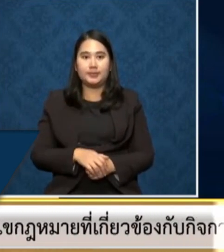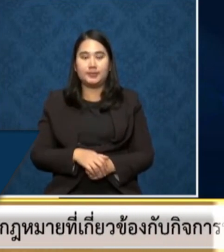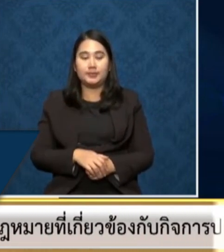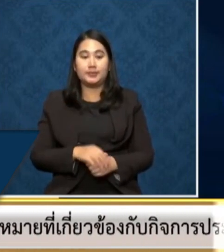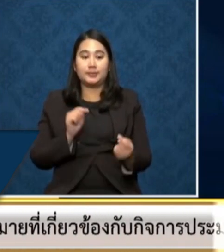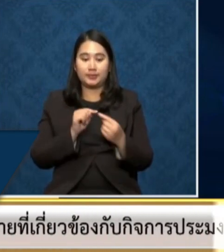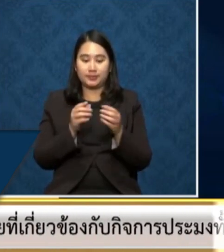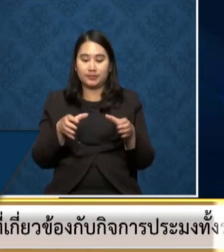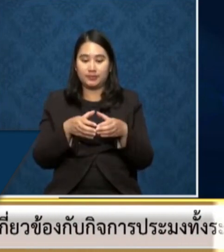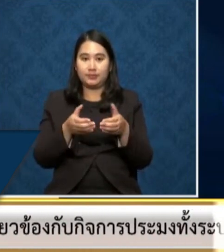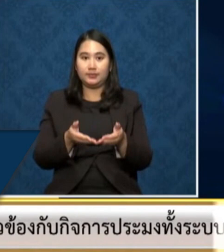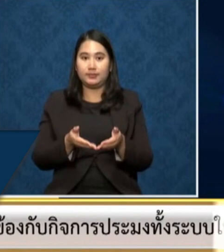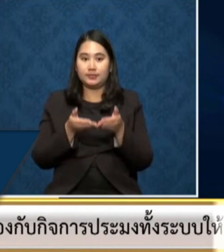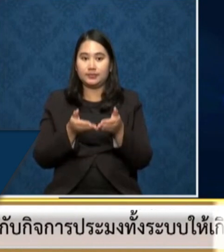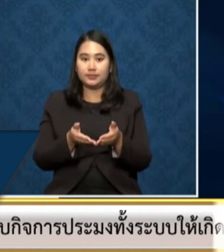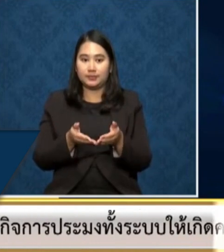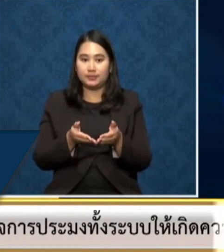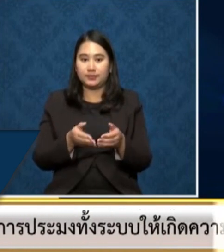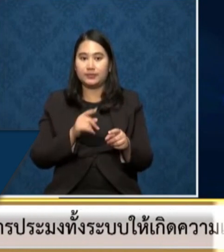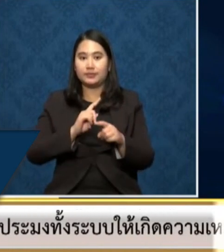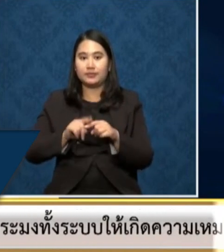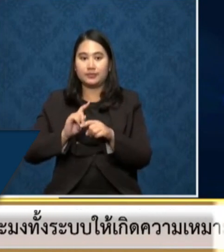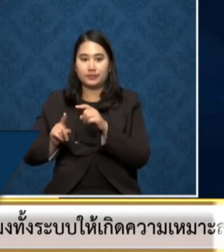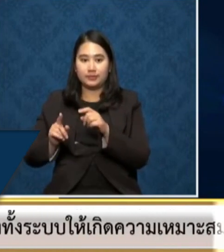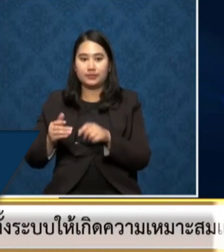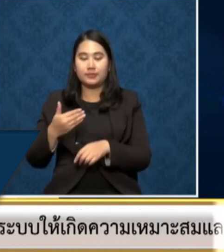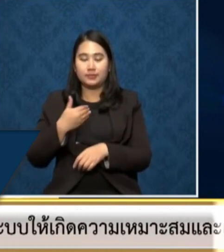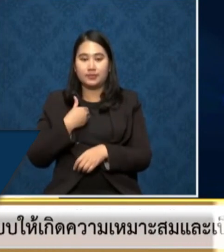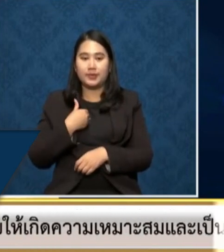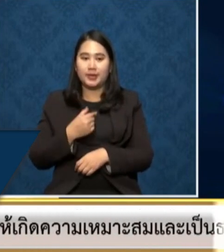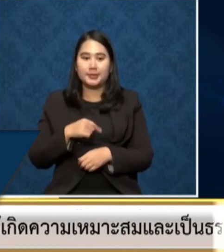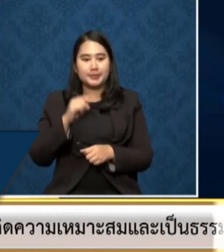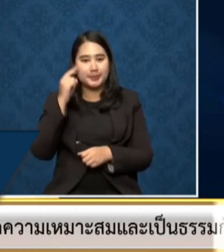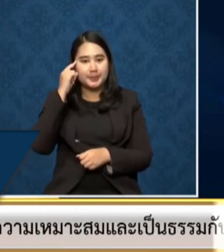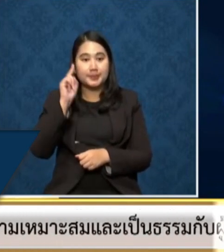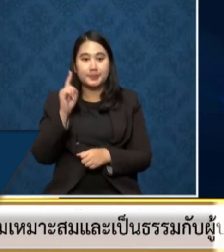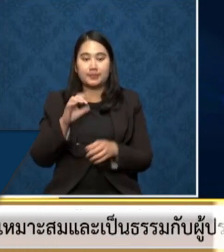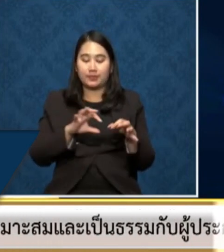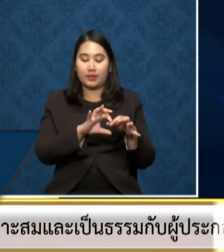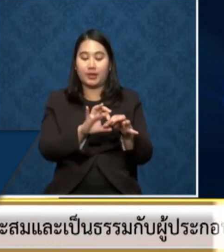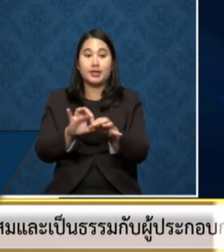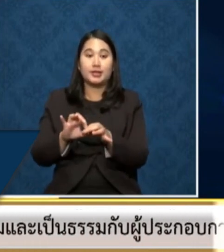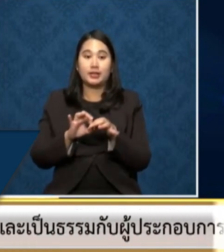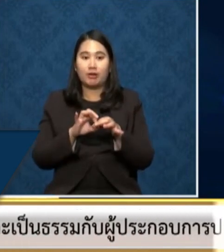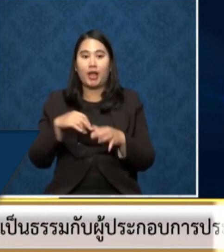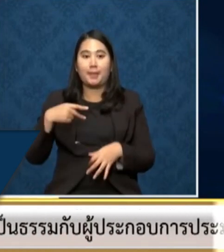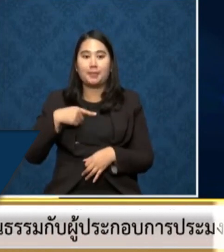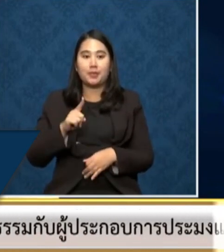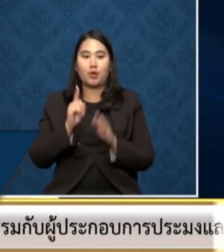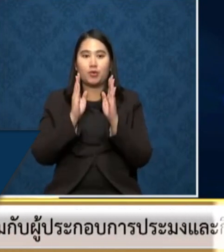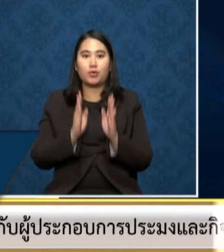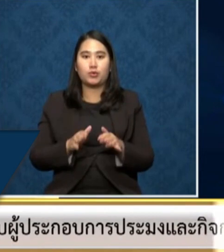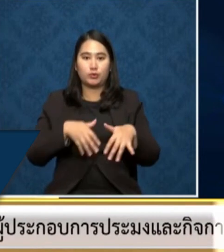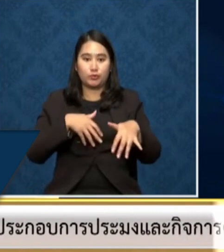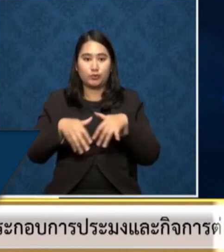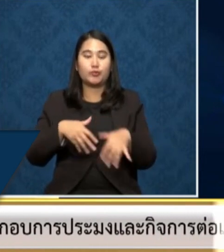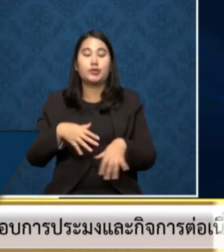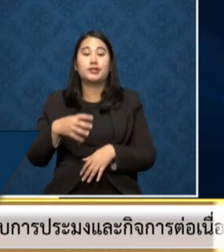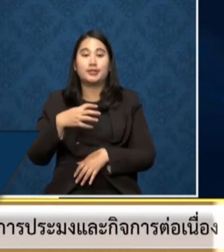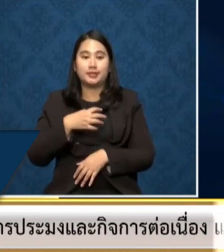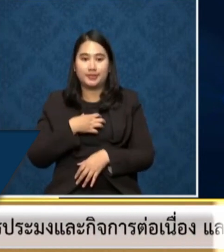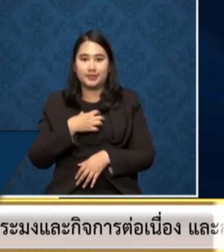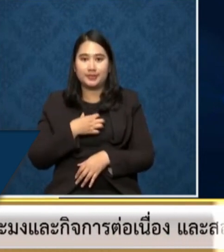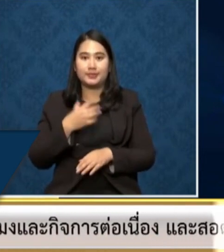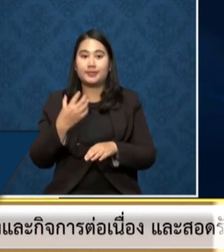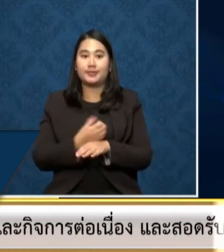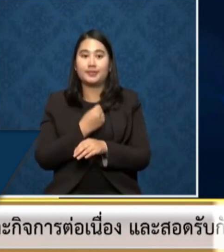และชาวประมงในคณะกรรมการประมงจังหวัดเพื่อทำให้เกิดการยึดโยงกับประโยชน์ของประชาชนในพื้นที่และ